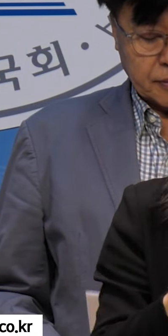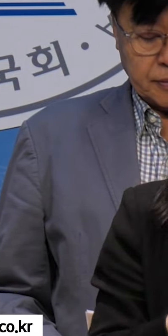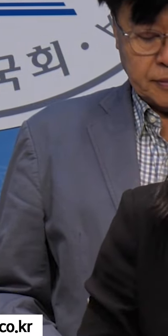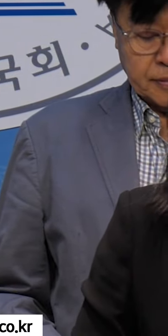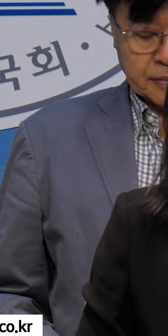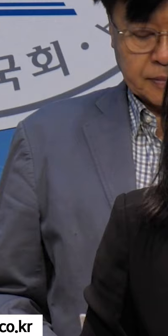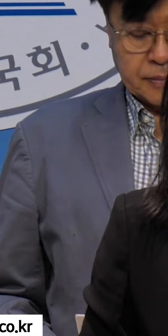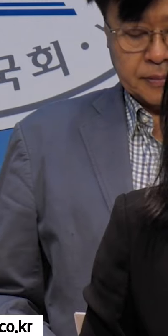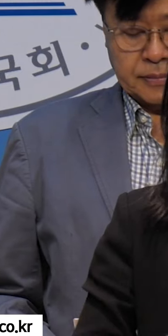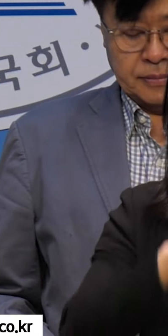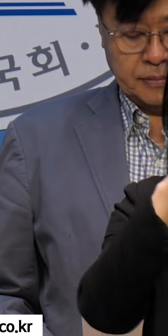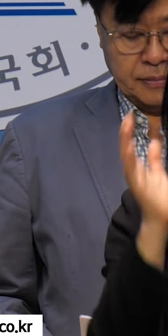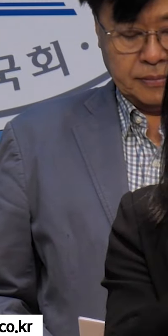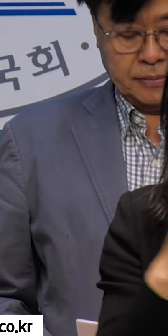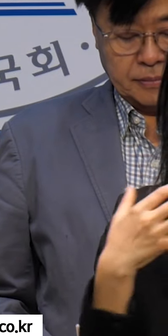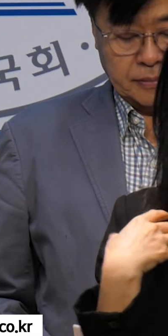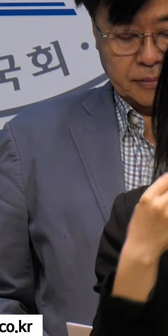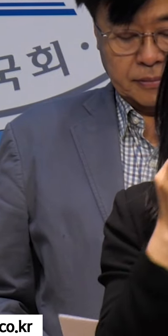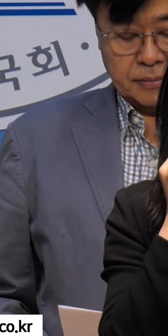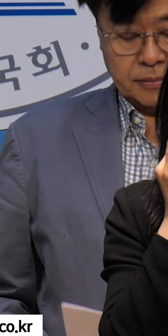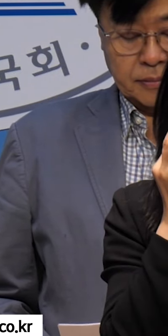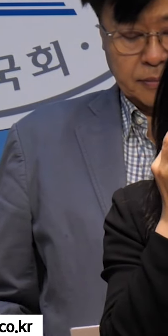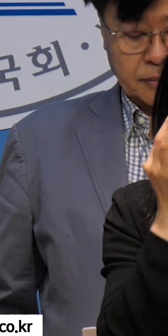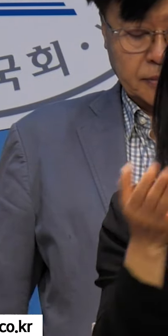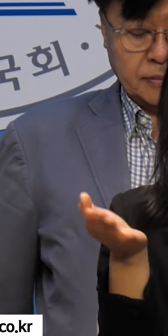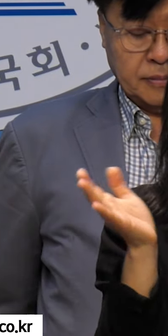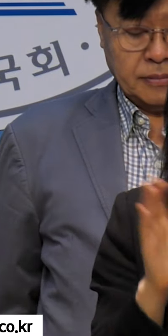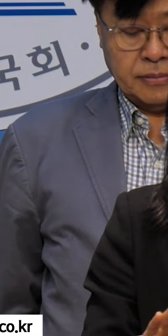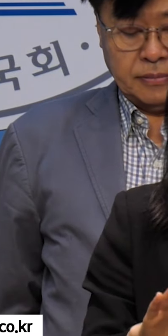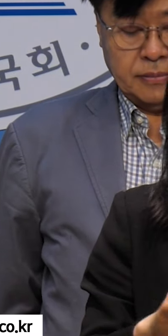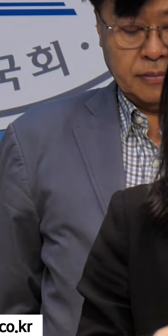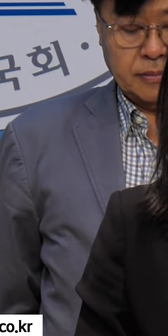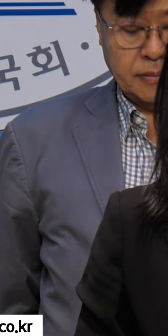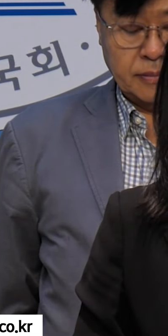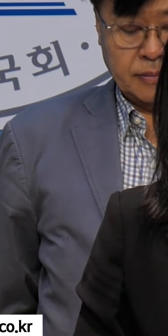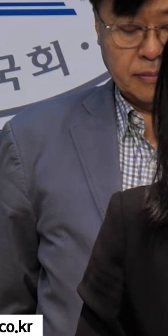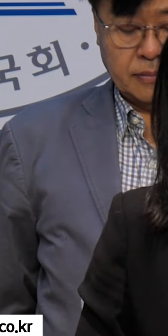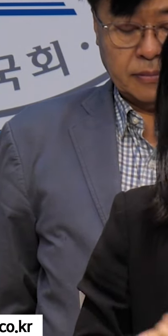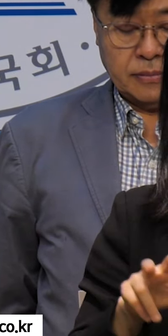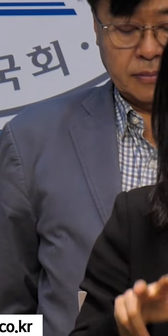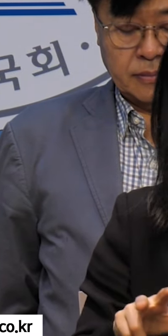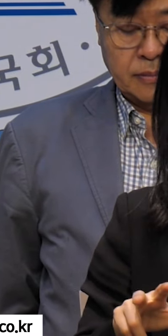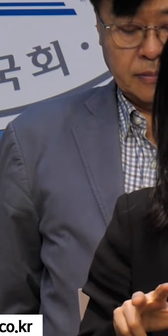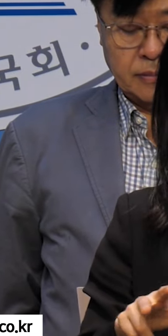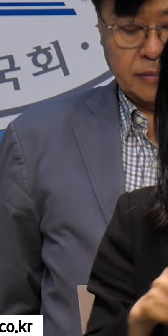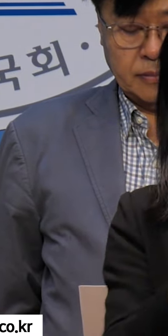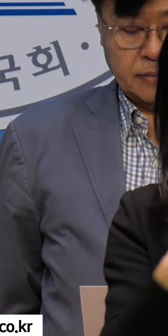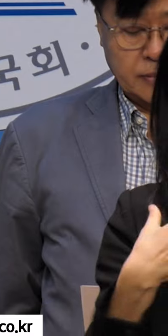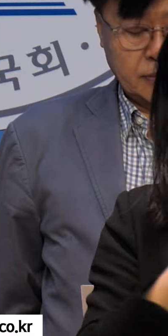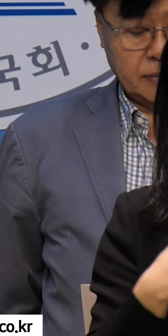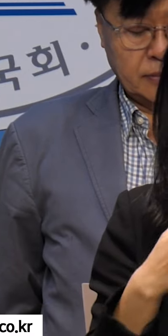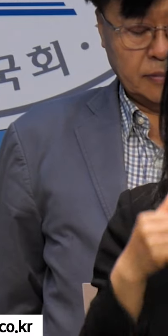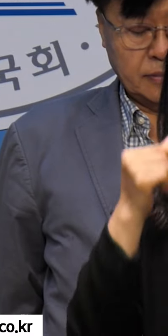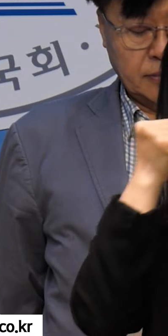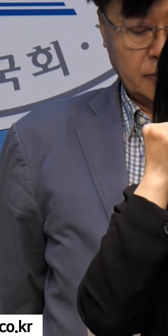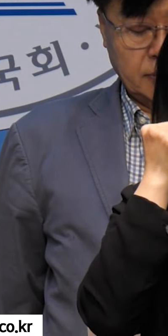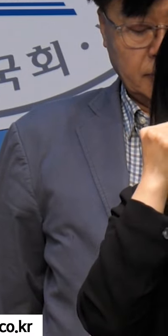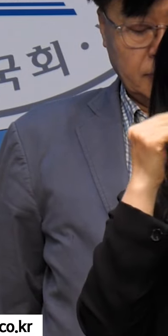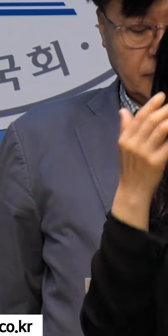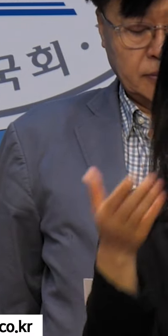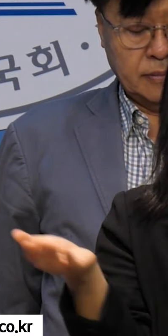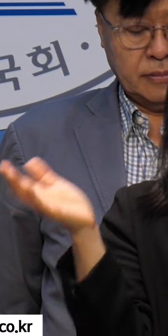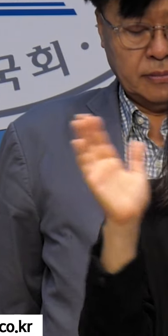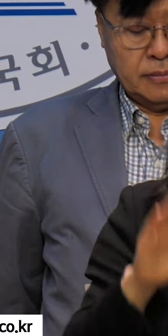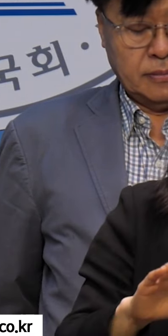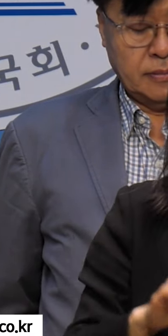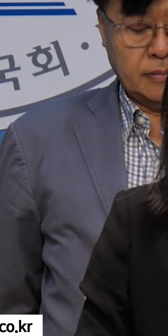역대 모든 정권들이 노력을 기울여 왔습니다만 그 가속화되고 있는 파고를 막지를 못했습니다. 하지만